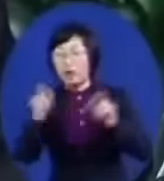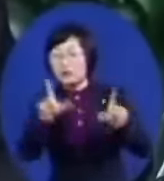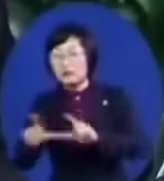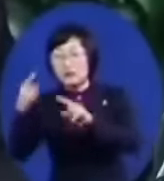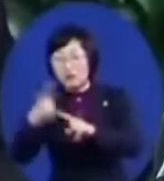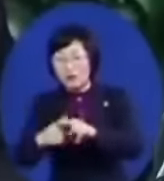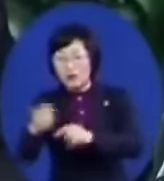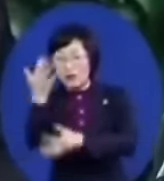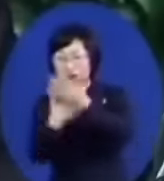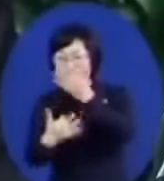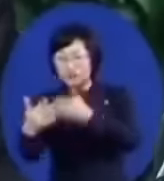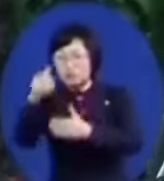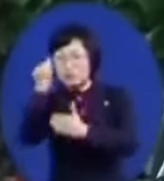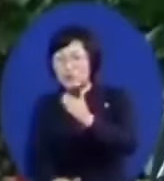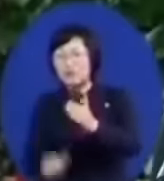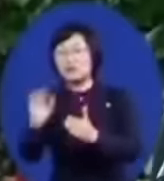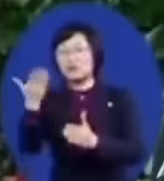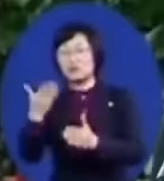떨어졌습니다.